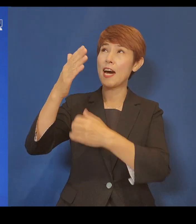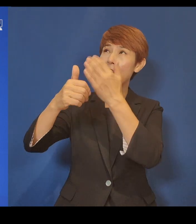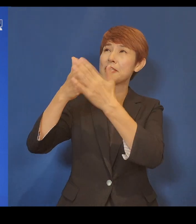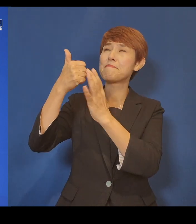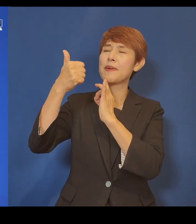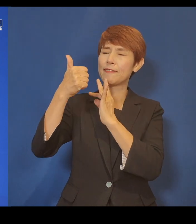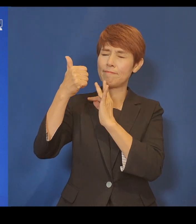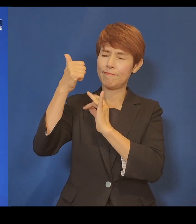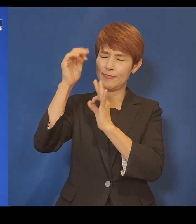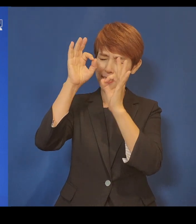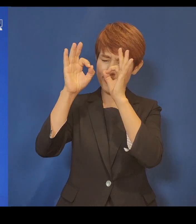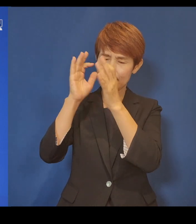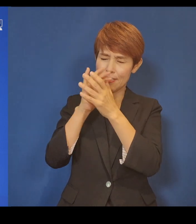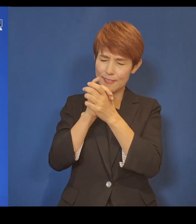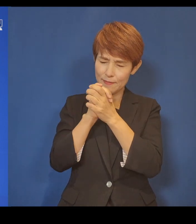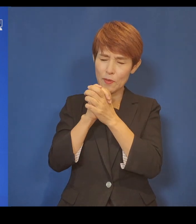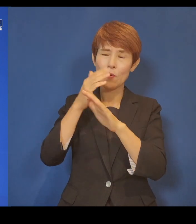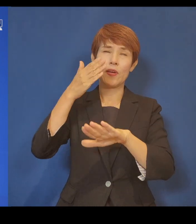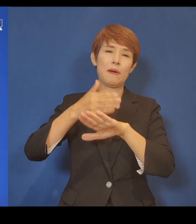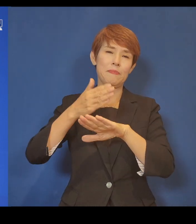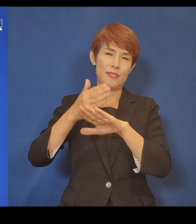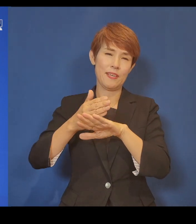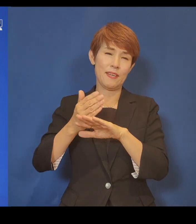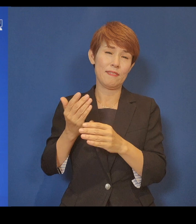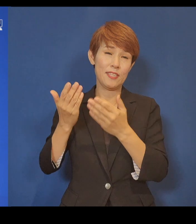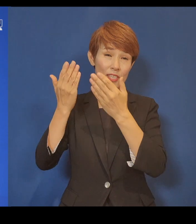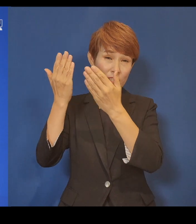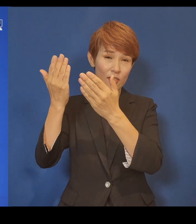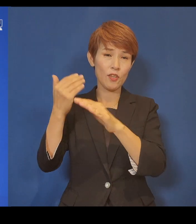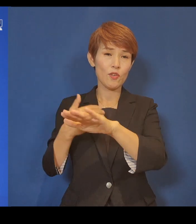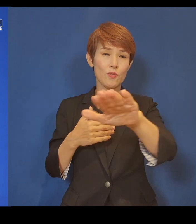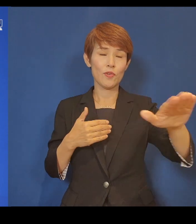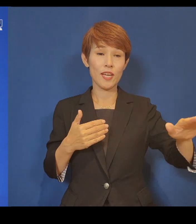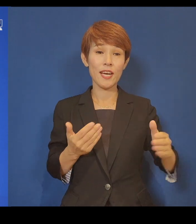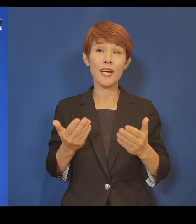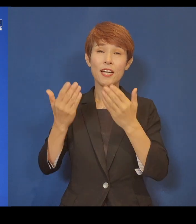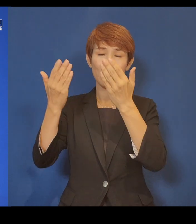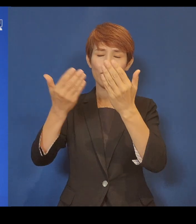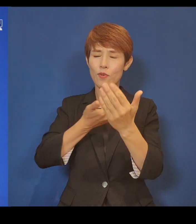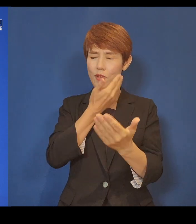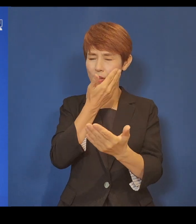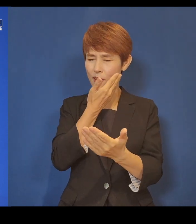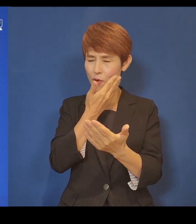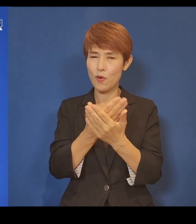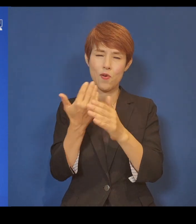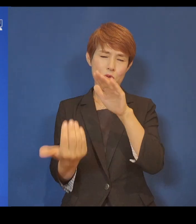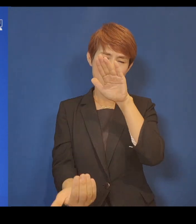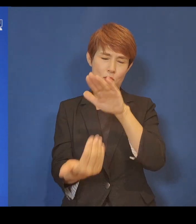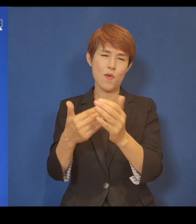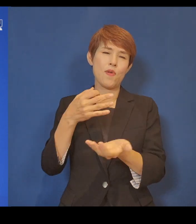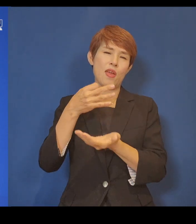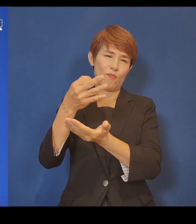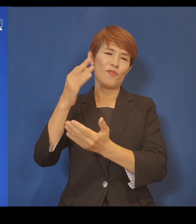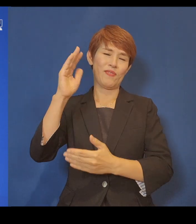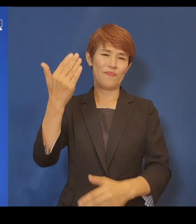하나님만을 찾는 감사의 기도가 우리가 올려드릴 수 있는 최고의 예물이 되는 줄 믿습니다.